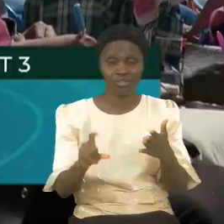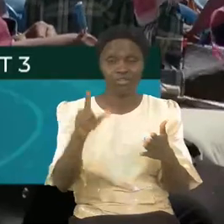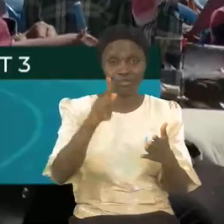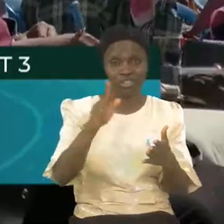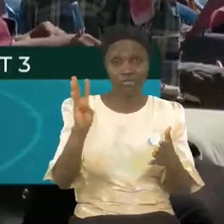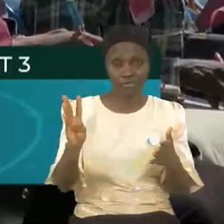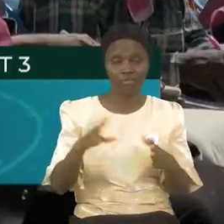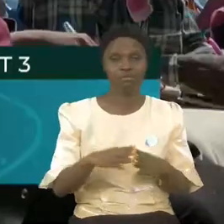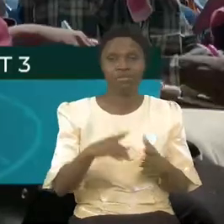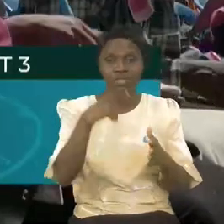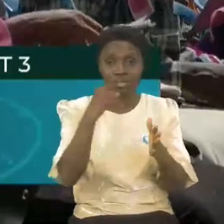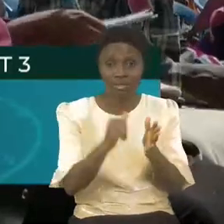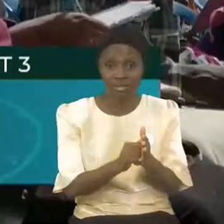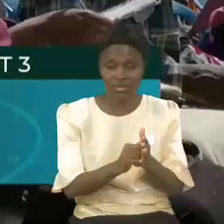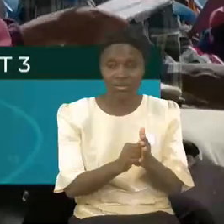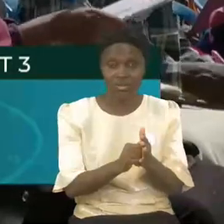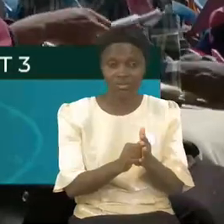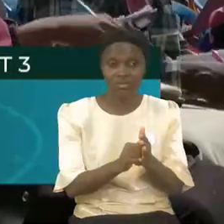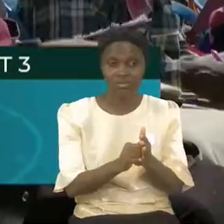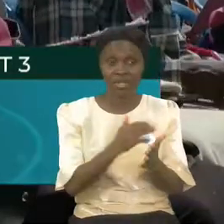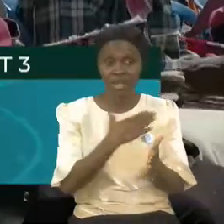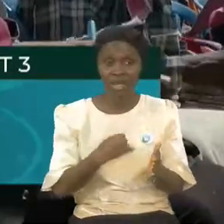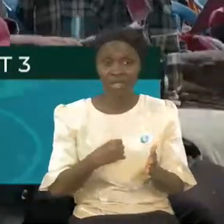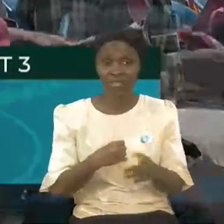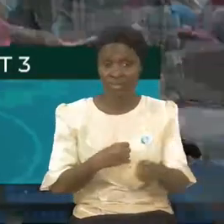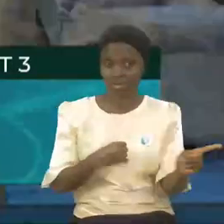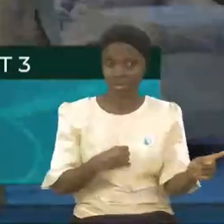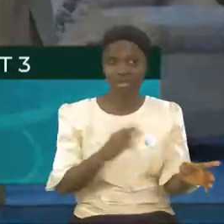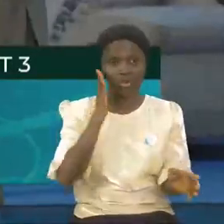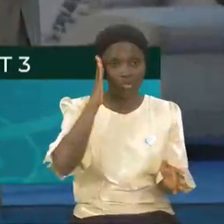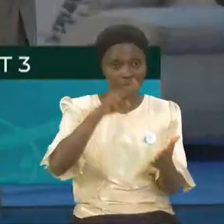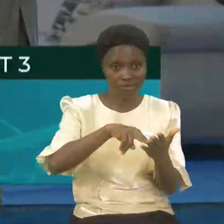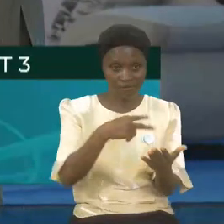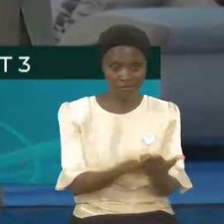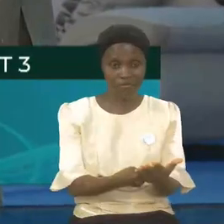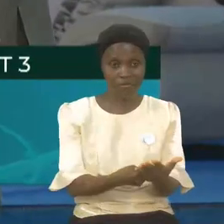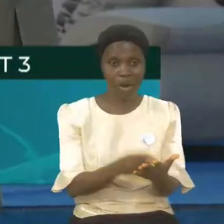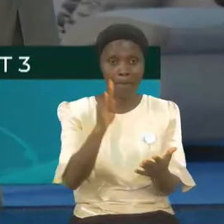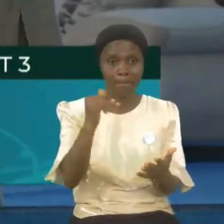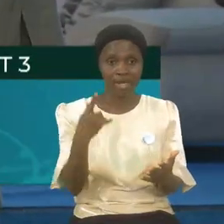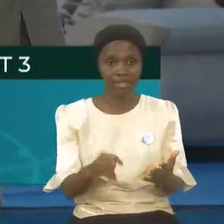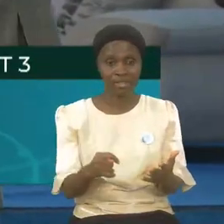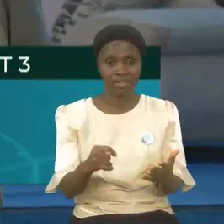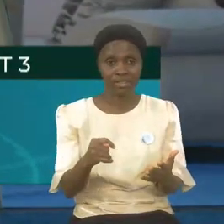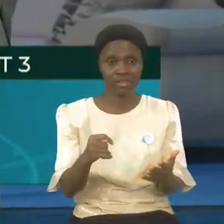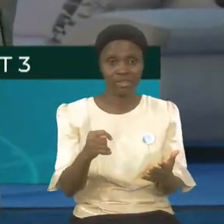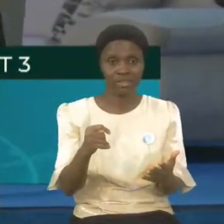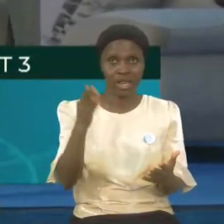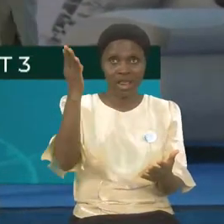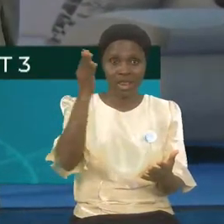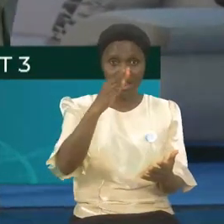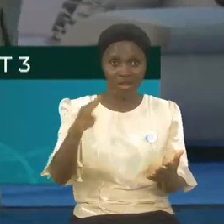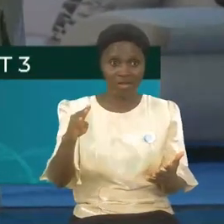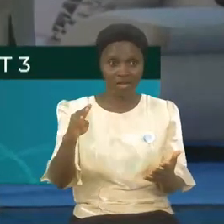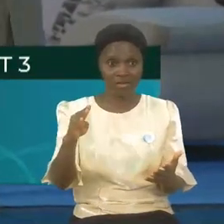verset 24 Luc 21 24 et le tomberont sous le tranchant de